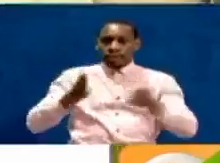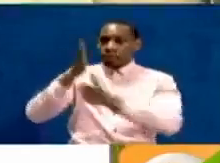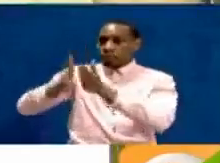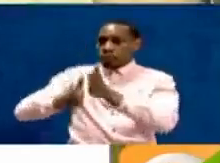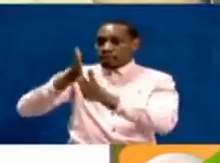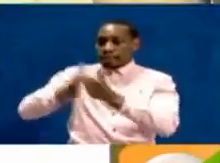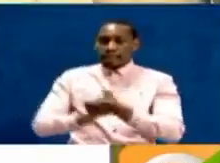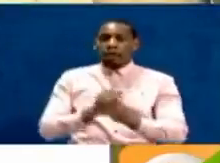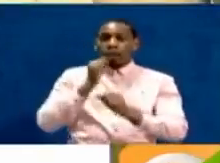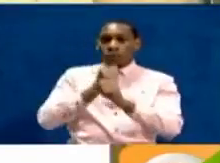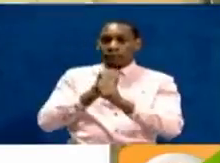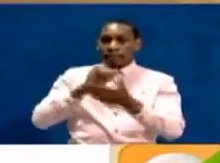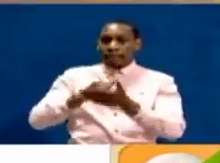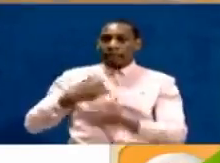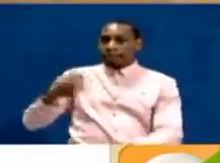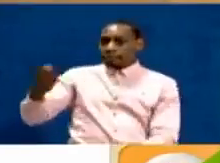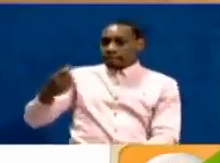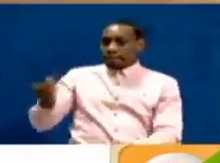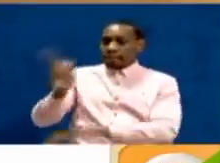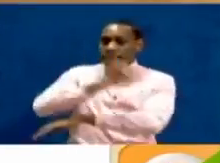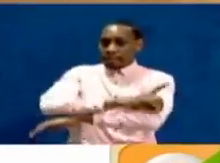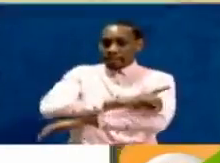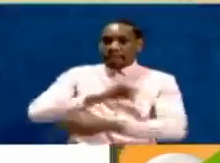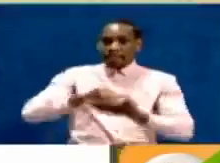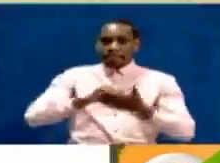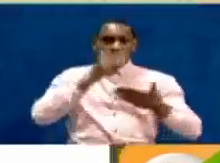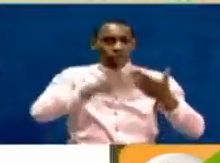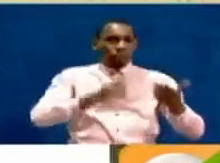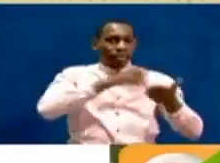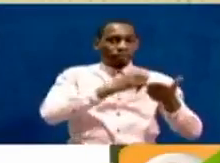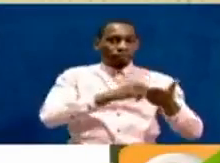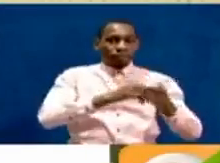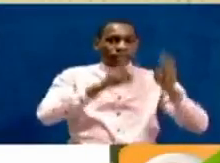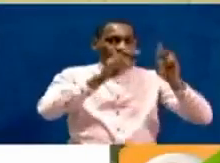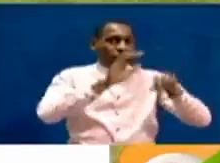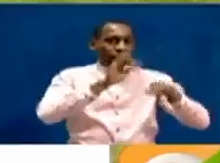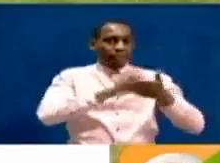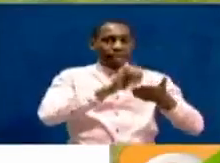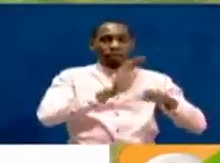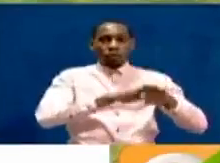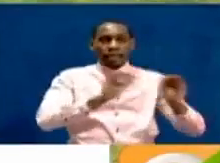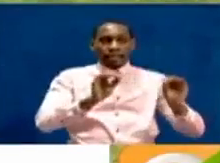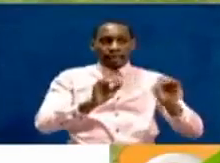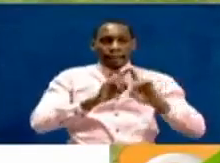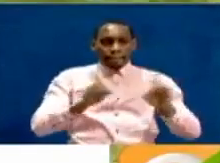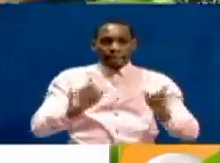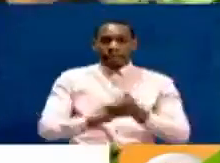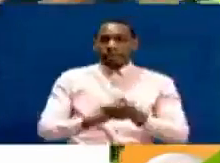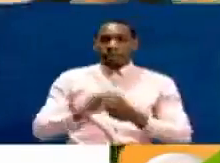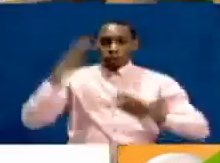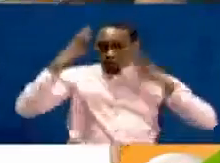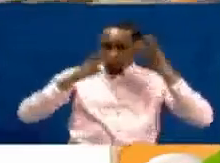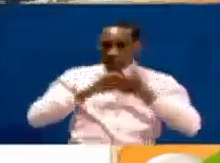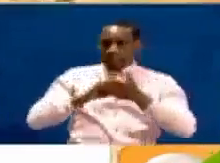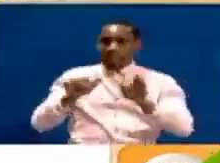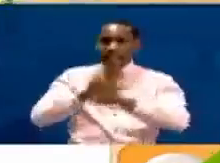treni, kazi iliyowapa riziki ya siku na kuepuka kujihusisha na masuala yasiyofaa. Lakini anasikitishwa kuwa